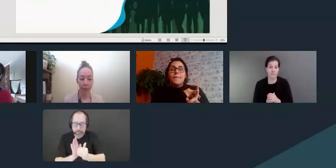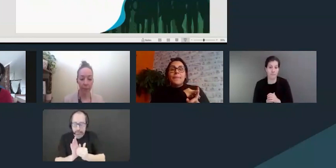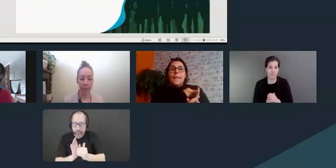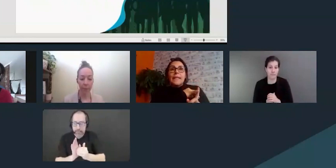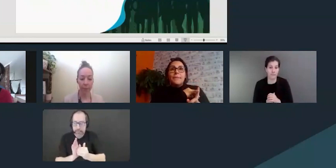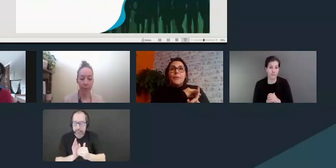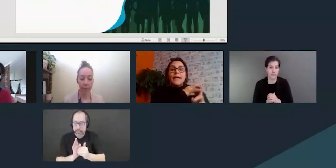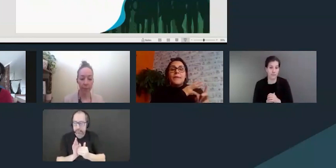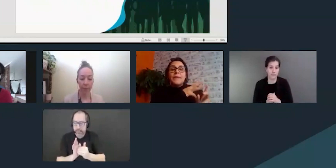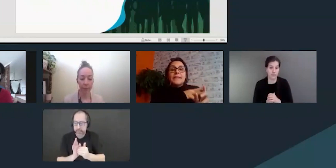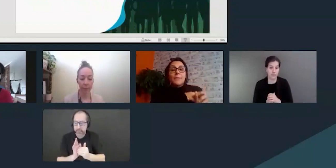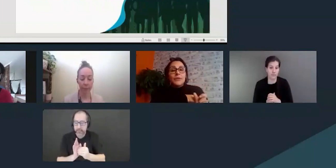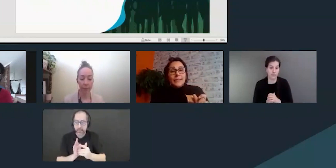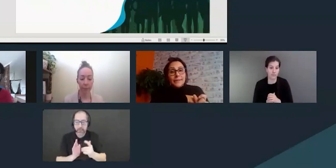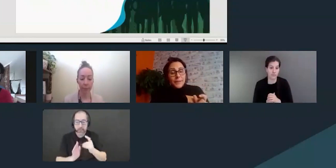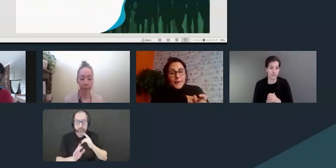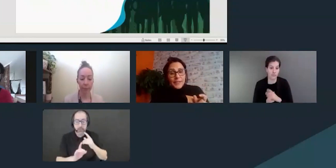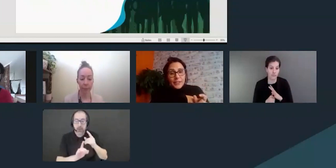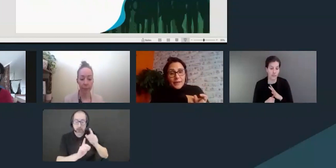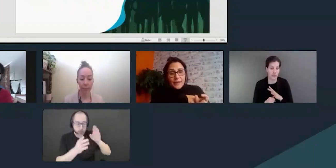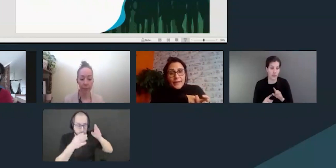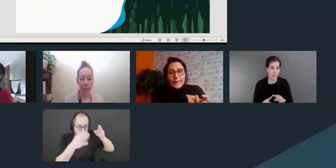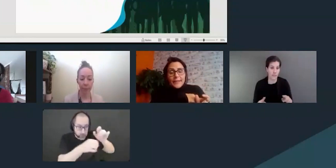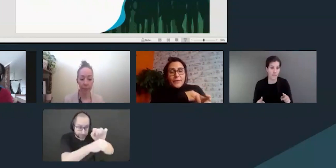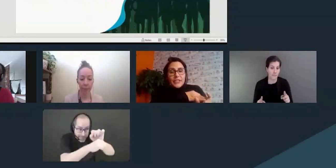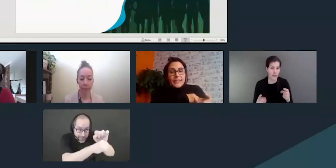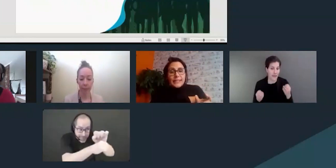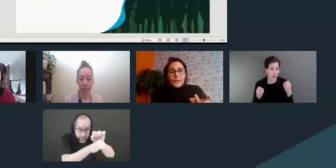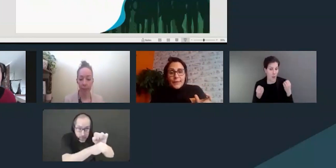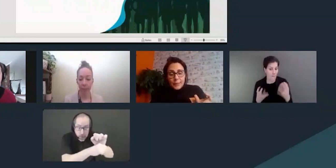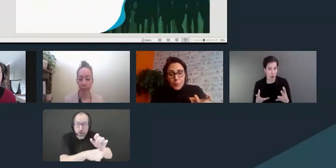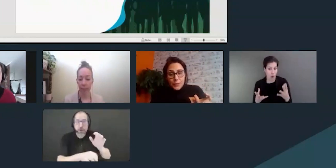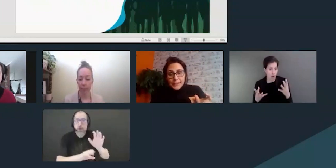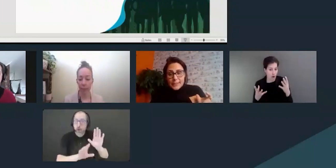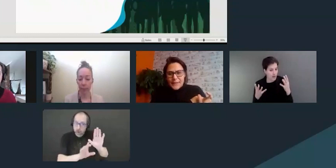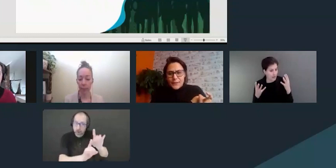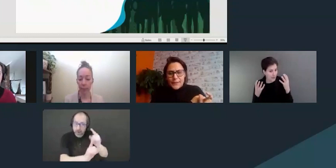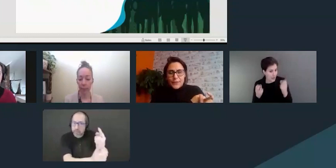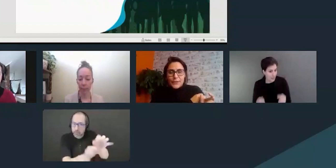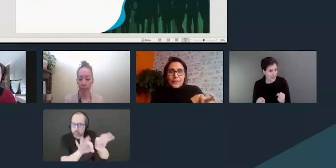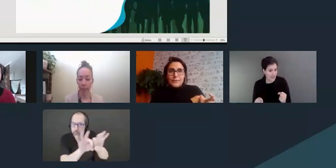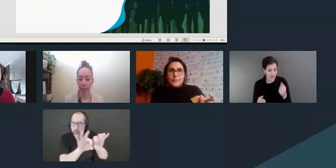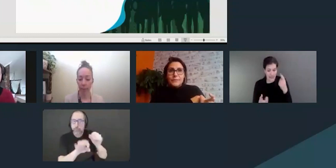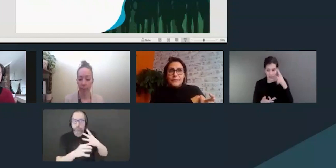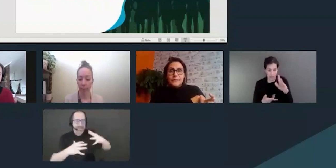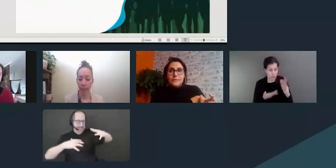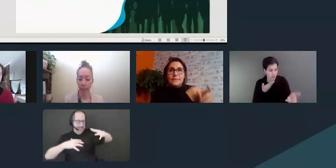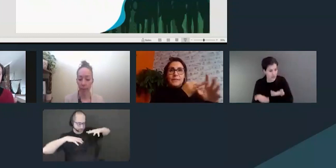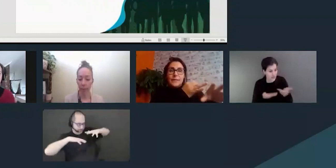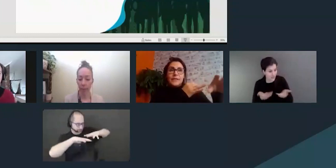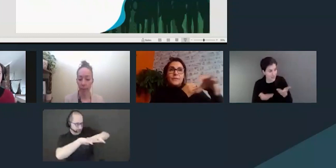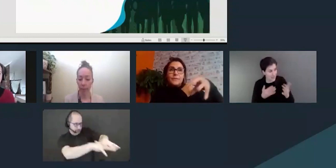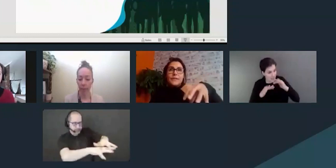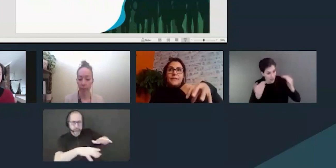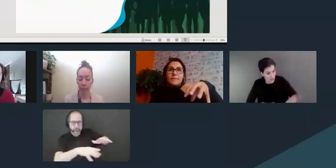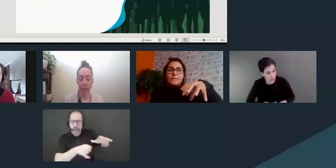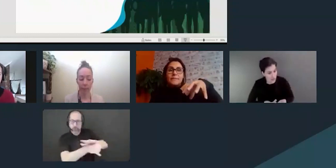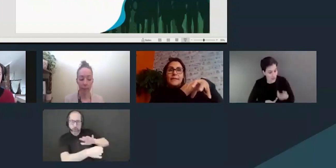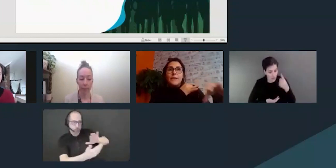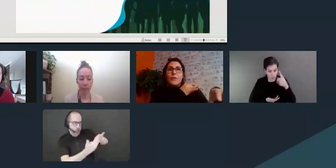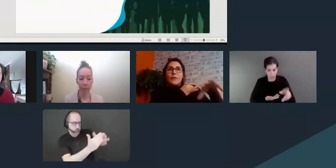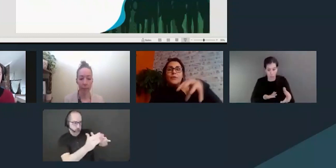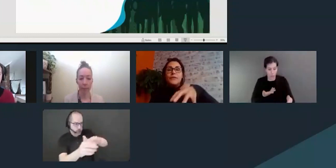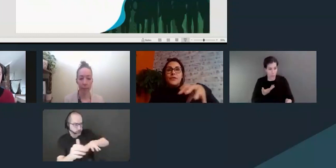Il est question aussi, pas seulement du marché du travail, mais aussi de l'intégration qui a toute son importance. En particulier que, vous savez, lorsqu'on